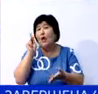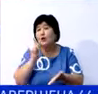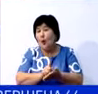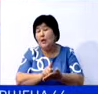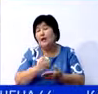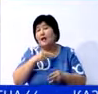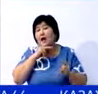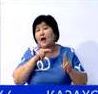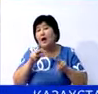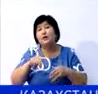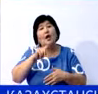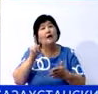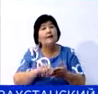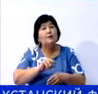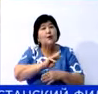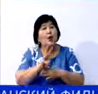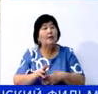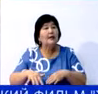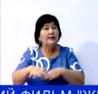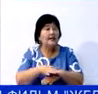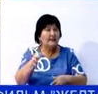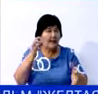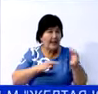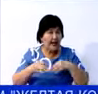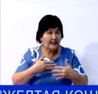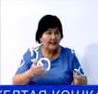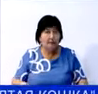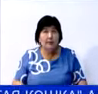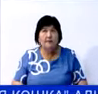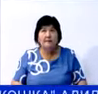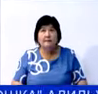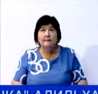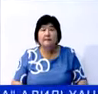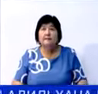На особом контроле вопрос обеспечения населения лекарствами.